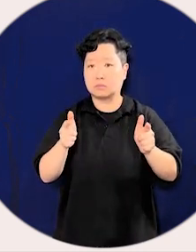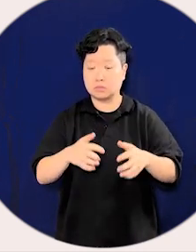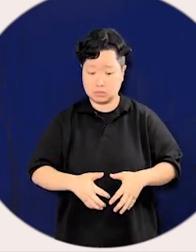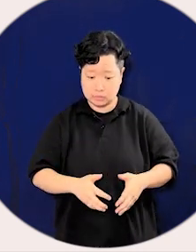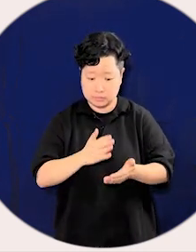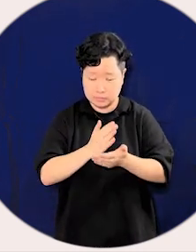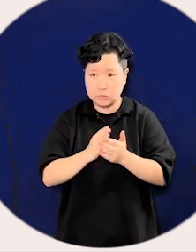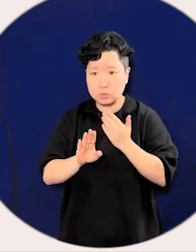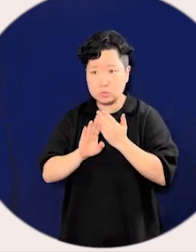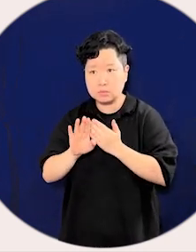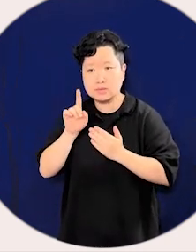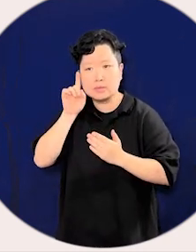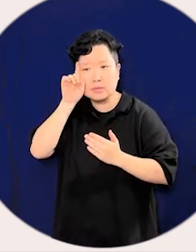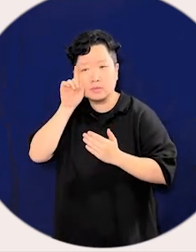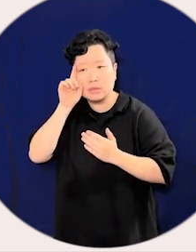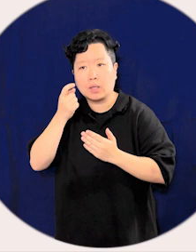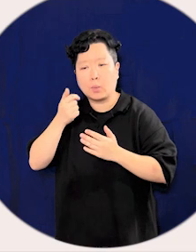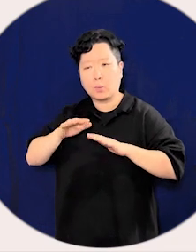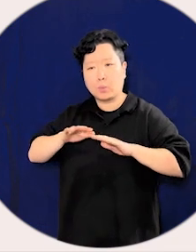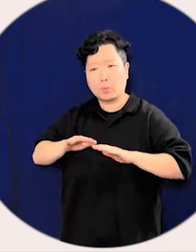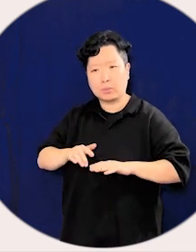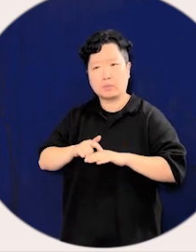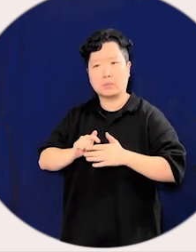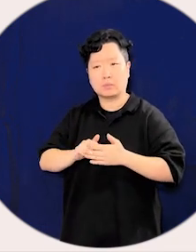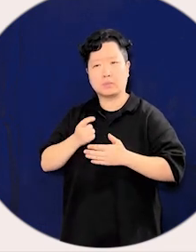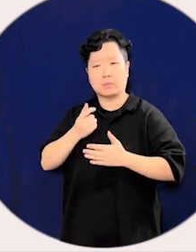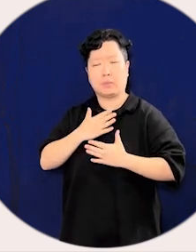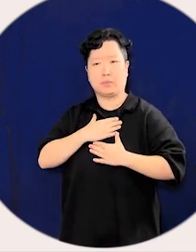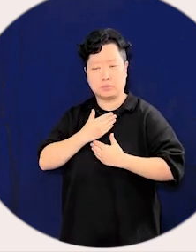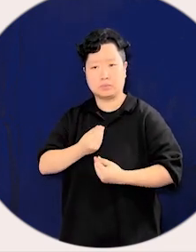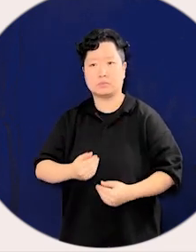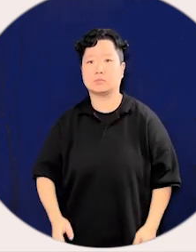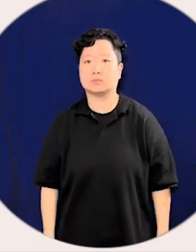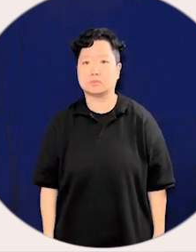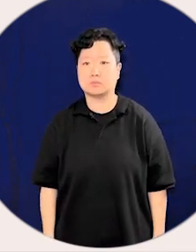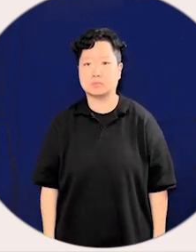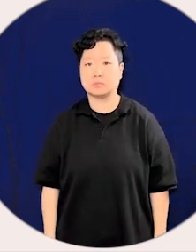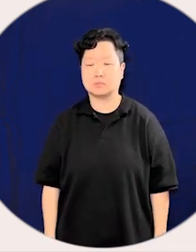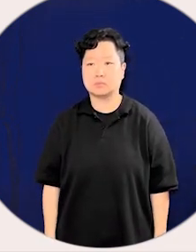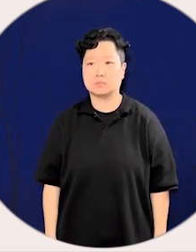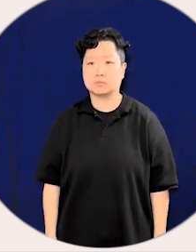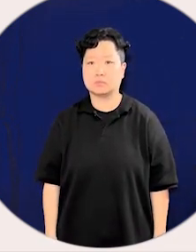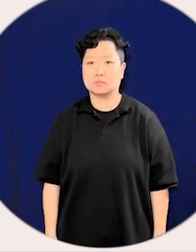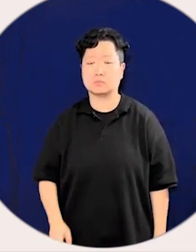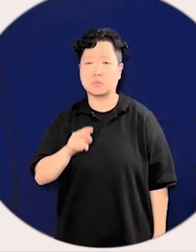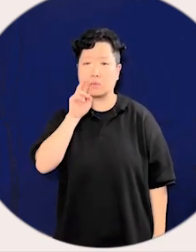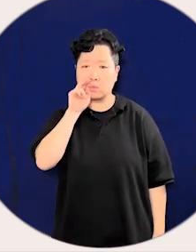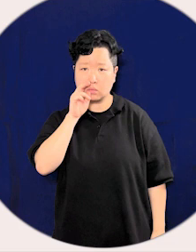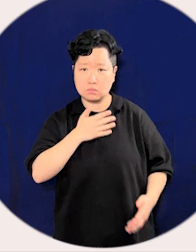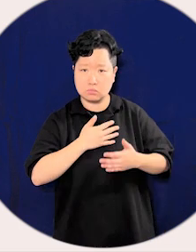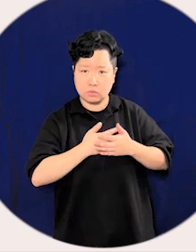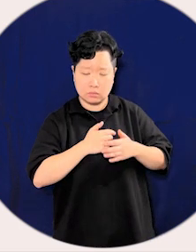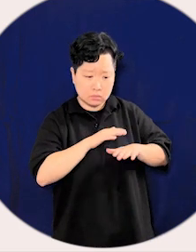다양하지만 대부분의 사람들이 임신 중지 이후 편안함과 안도감을 경험한다는 보고들이 있습니다.